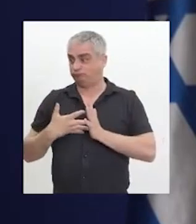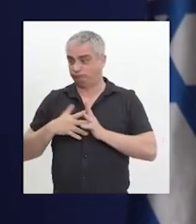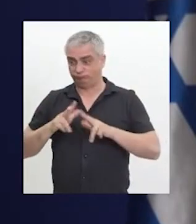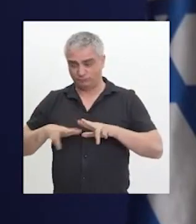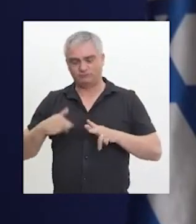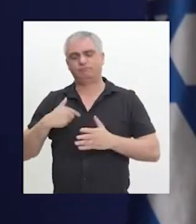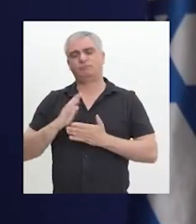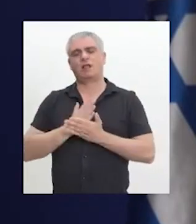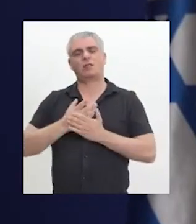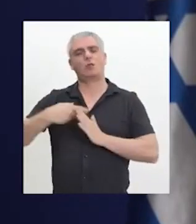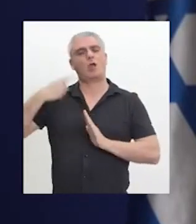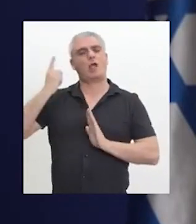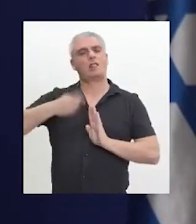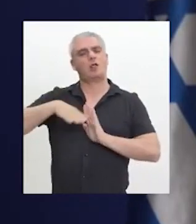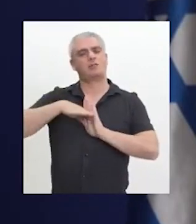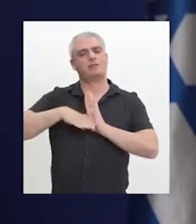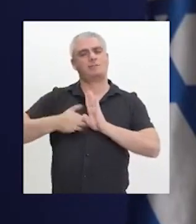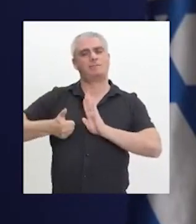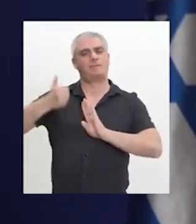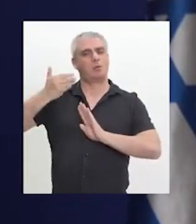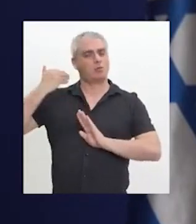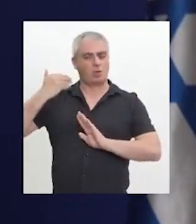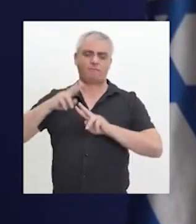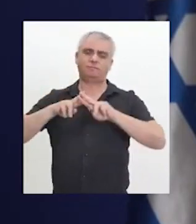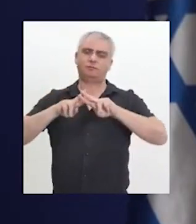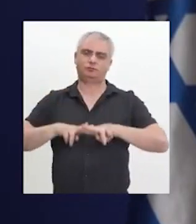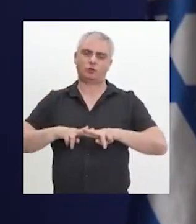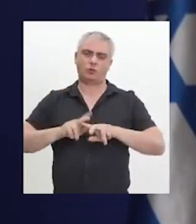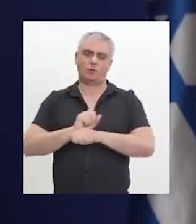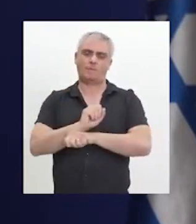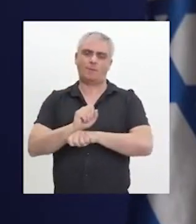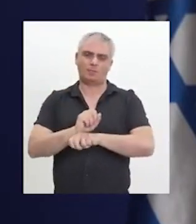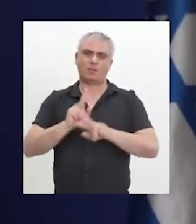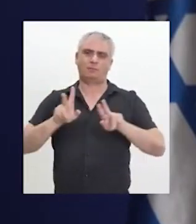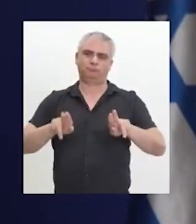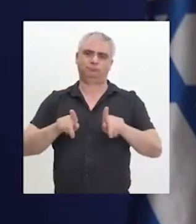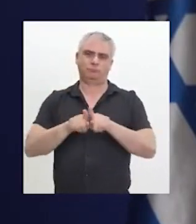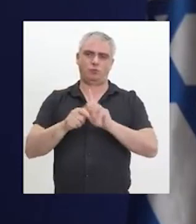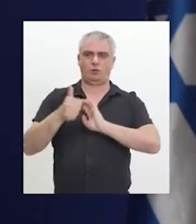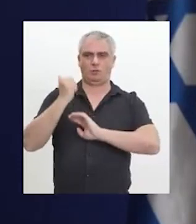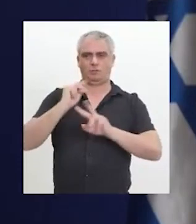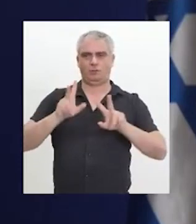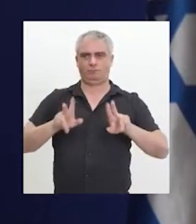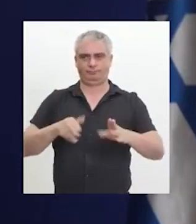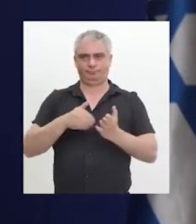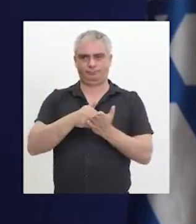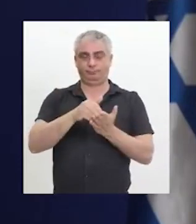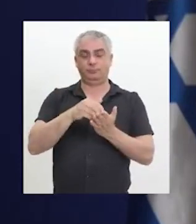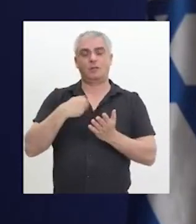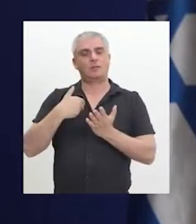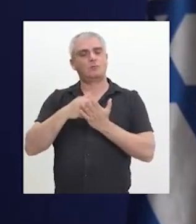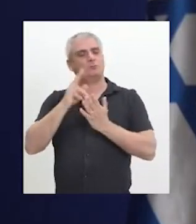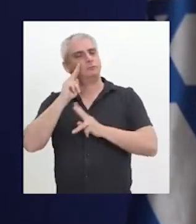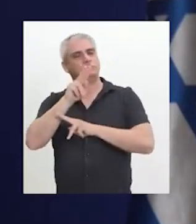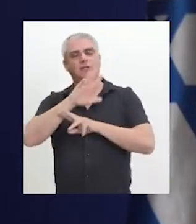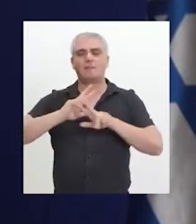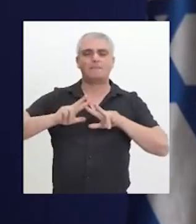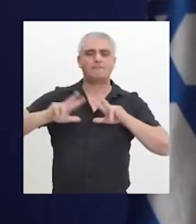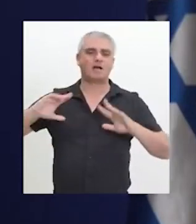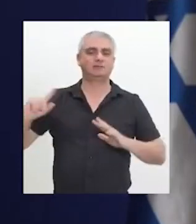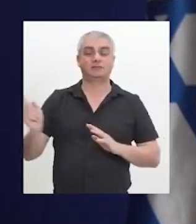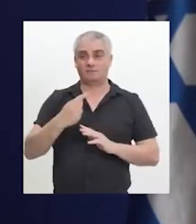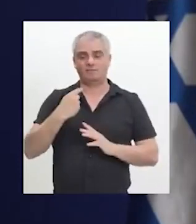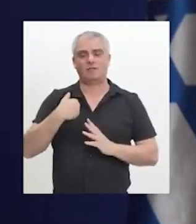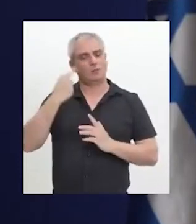החלטנו כ הנחיות פיקוד העורף ישארו נכון לשלב זה בעינן אנחנו ממשיכים להסתכל על תמונת המצב